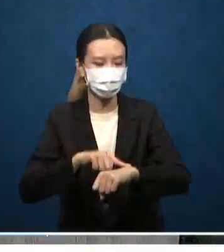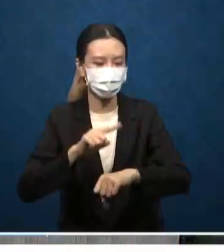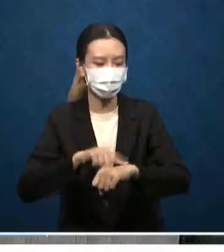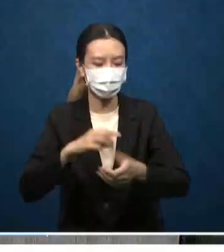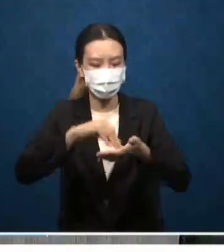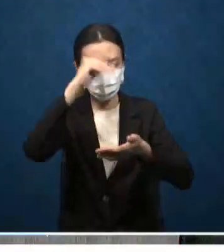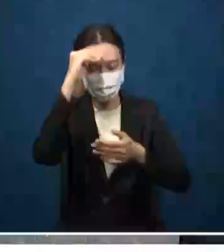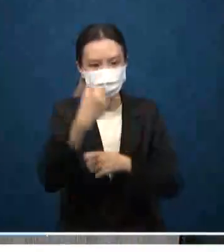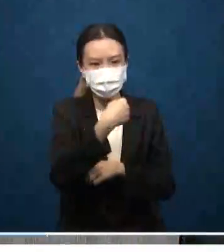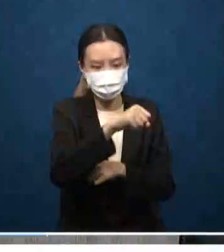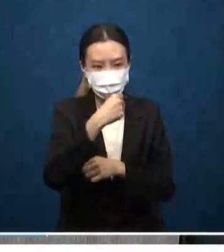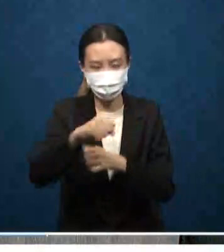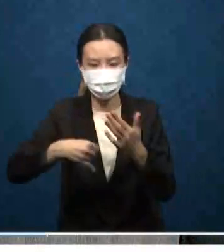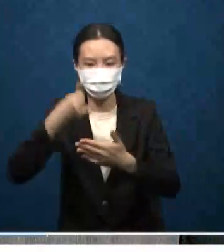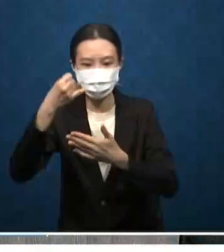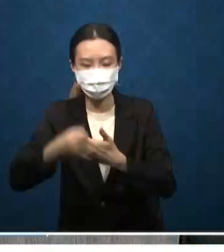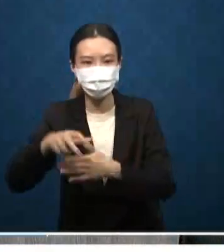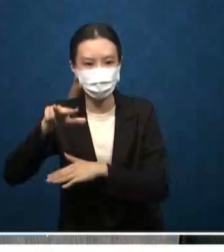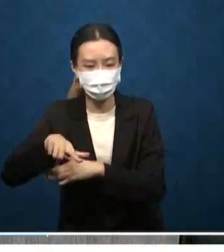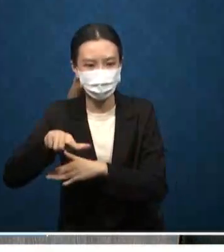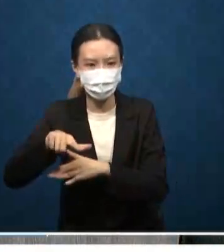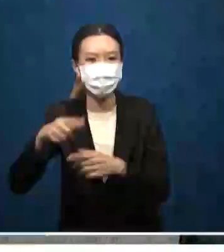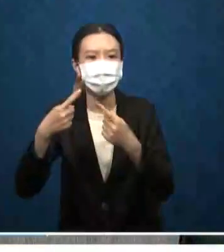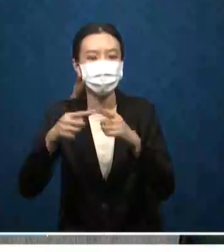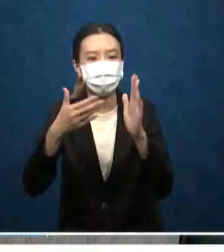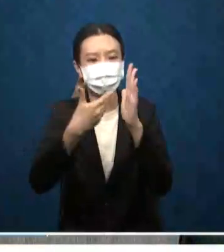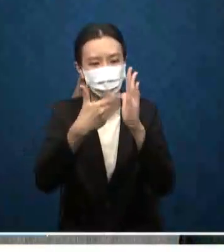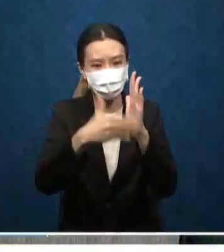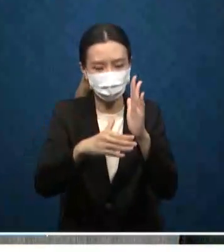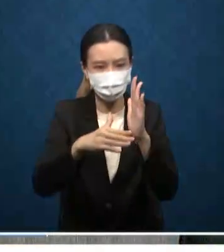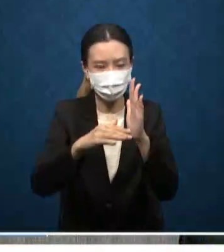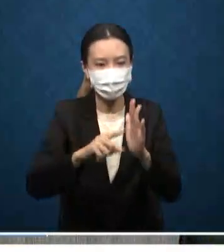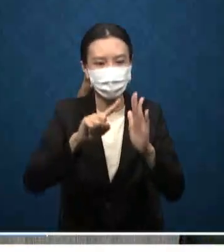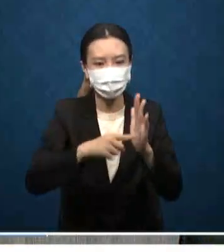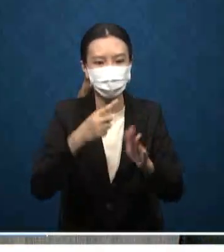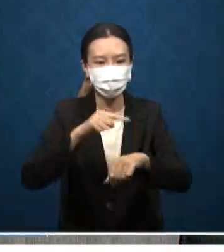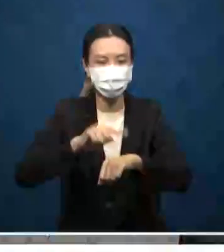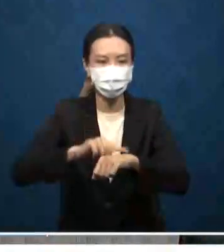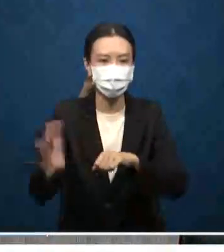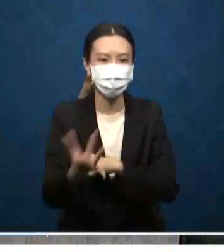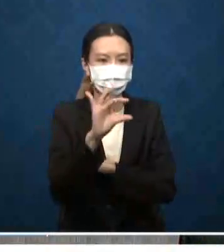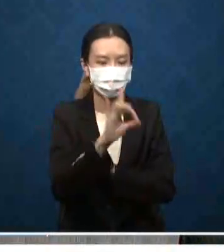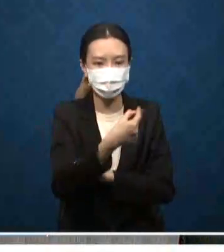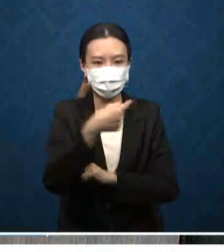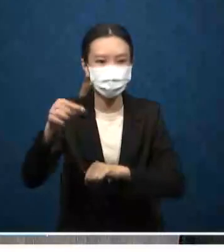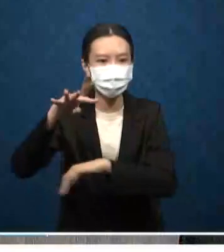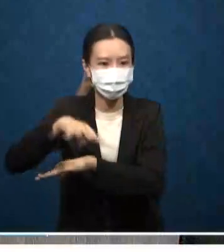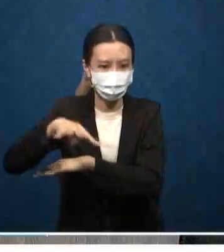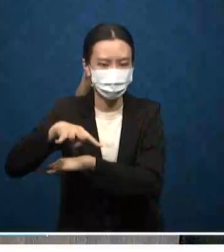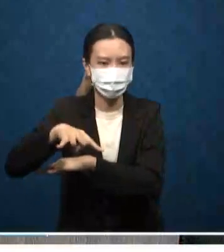หรือบ่าย 3แต่ในอีสานเรียนได้ทั้งวันครับเข้า 8โมงเลิก16.32ตอนเย็นได้อีกครับ